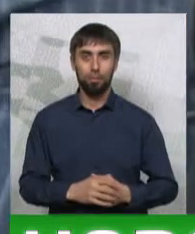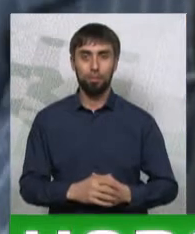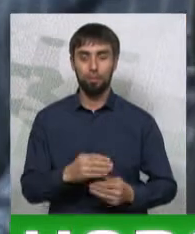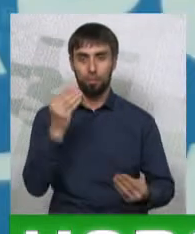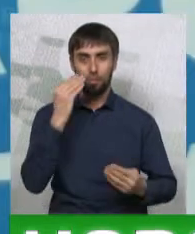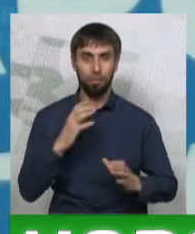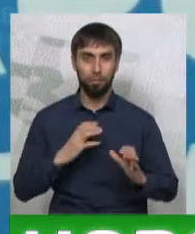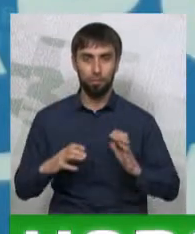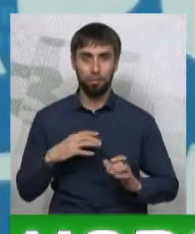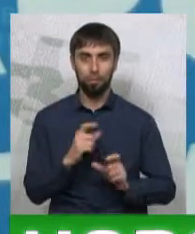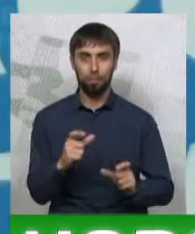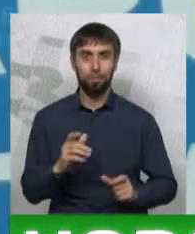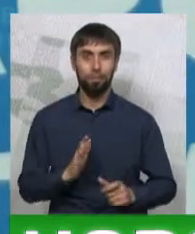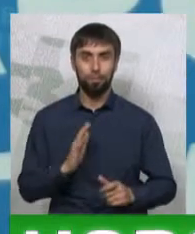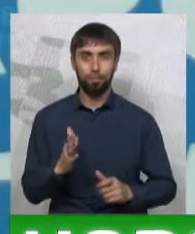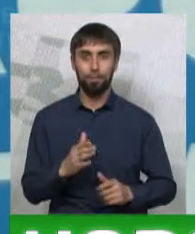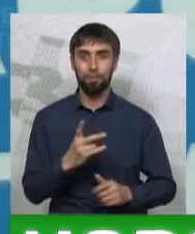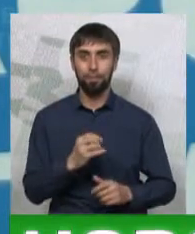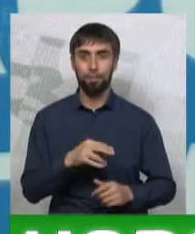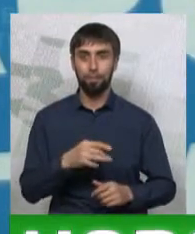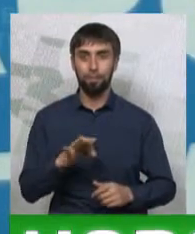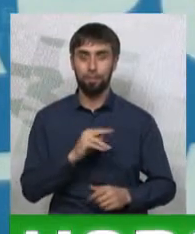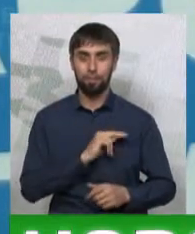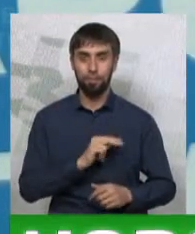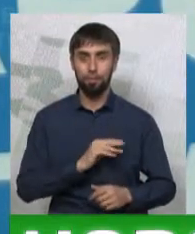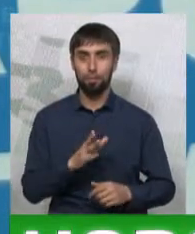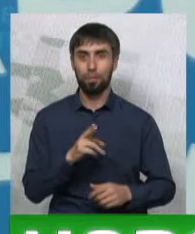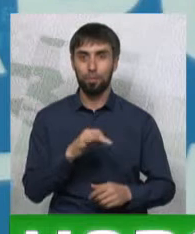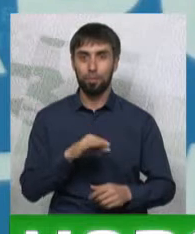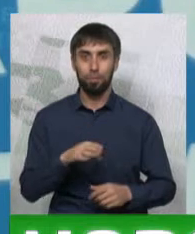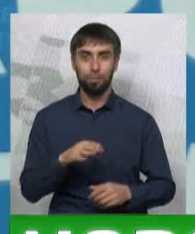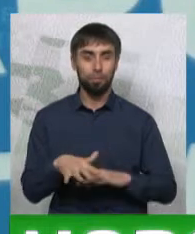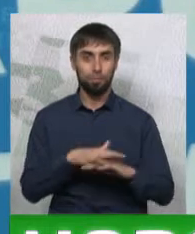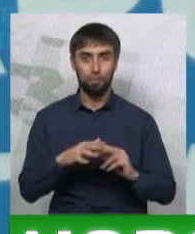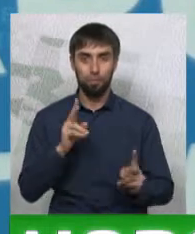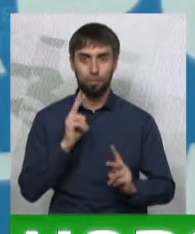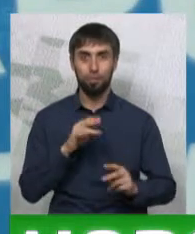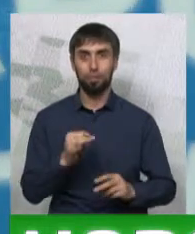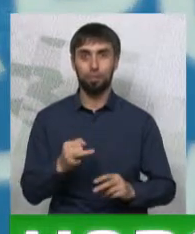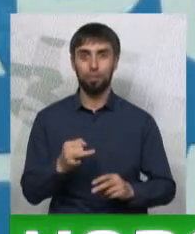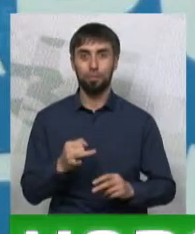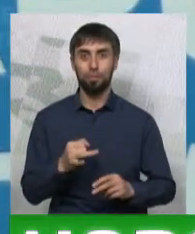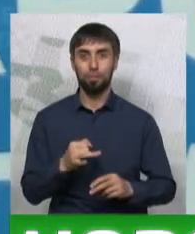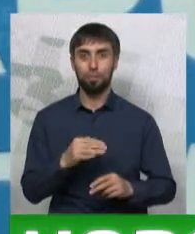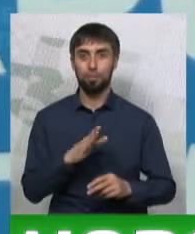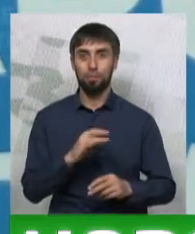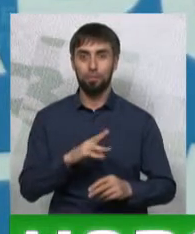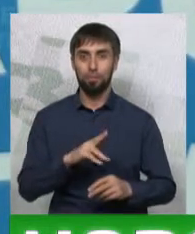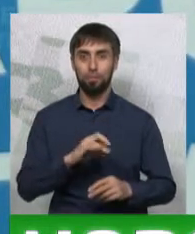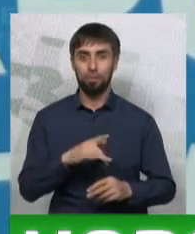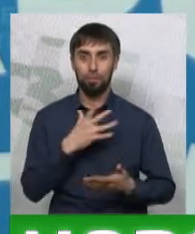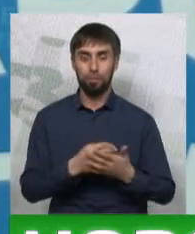например, студентов. Будем непосредственно работать с комитетами Народного собрания и вводить свои